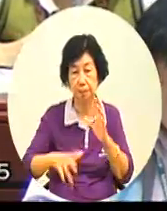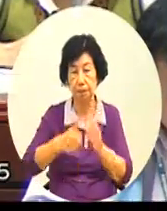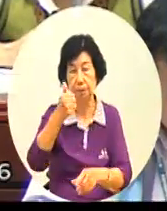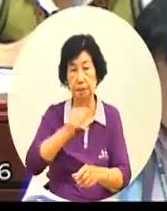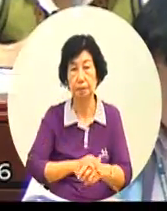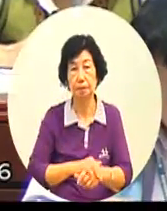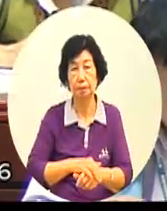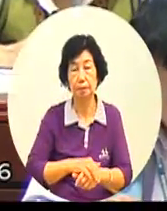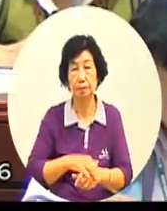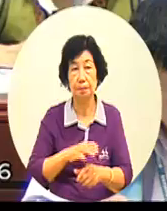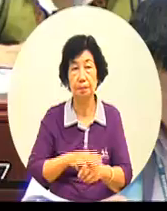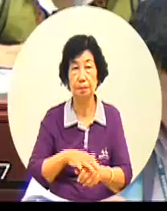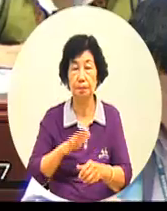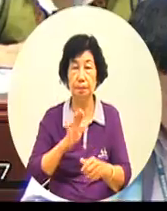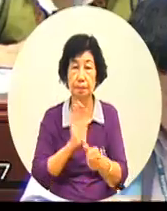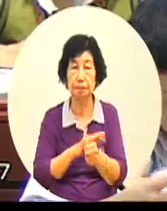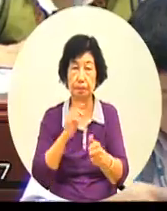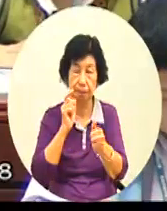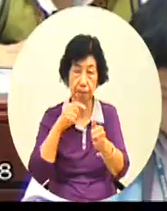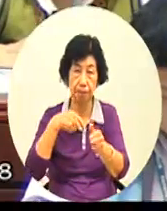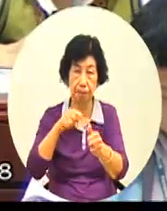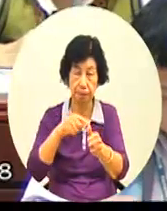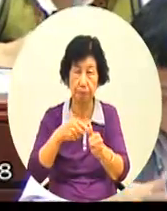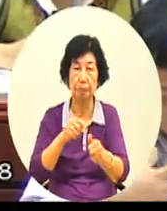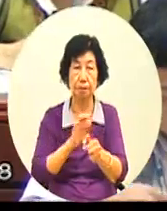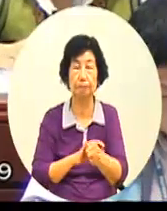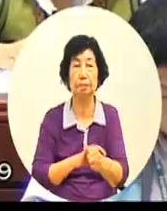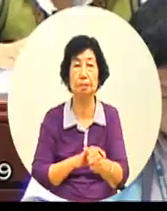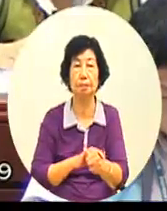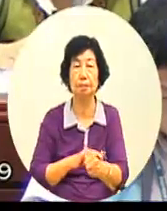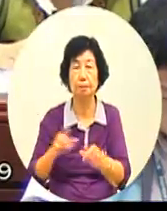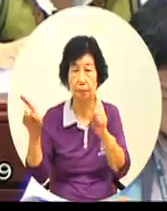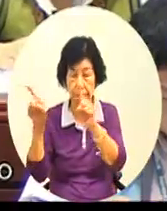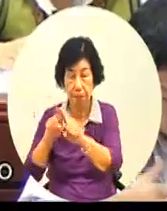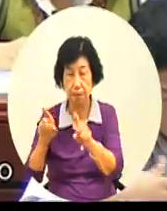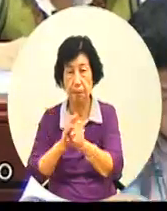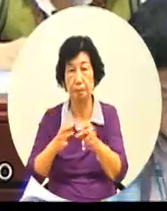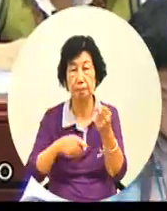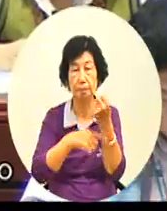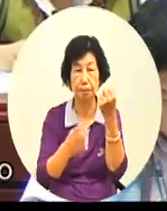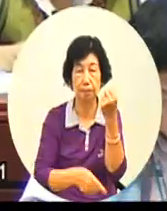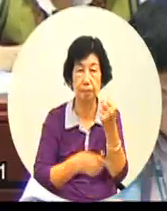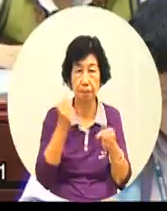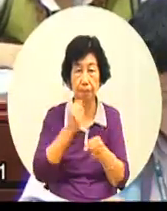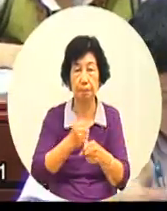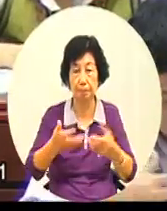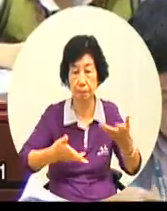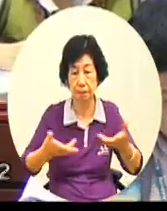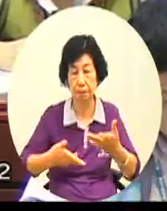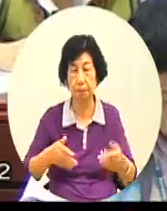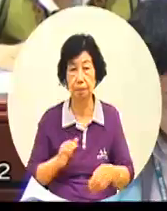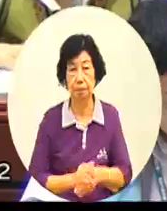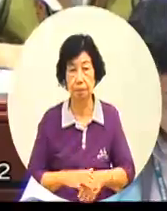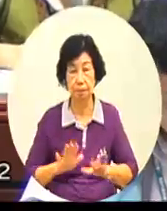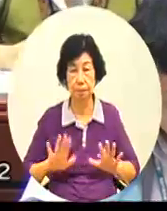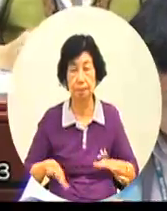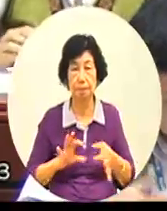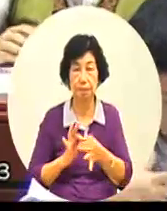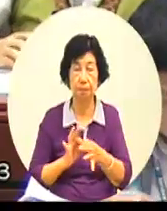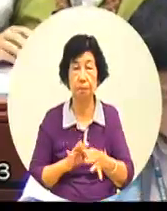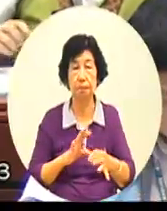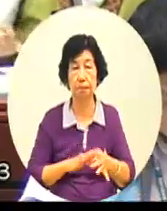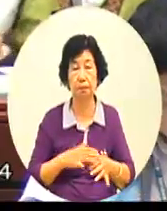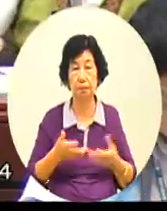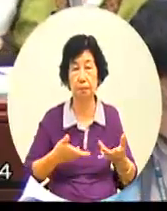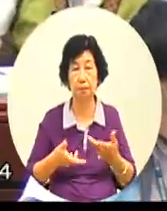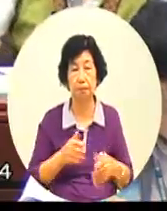我的指令来做事情，那当然也要依据法令来做事。那议员关心的几个问题，我想做个回应。那